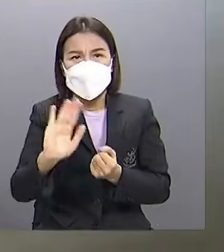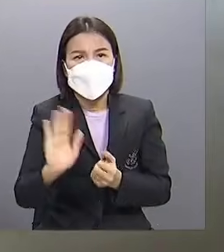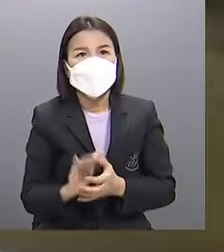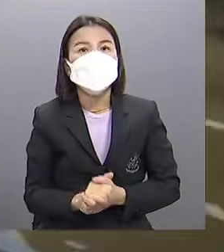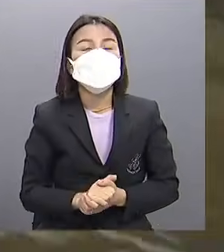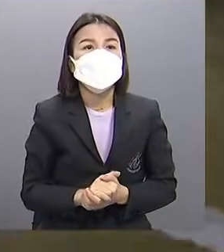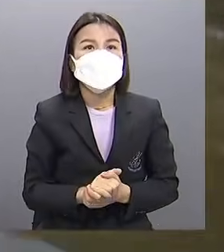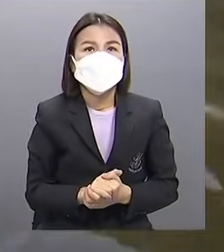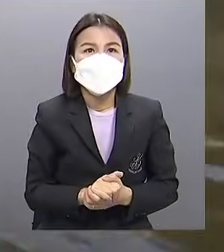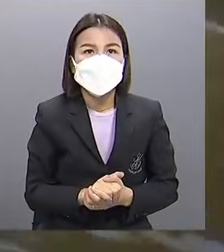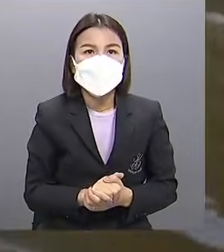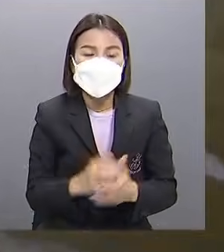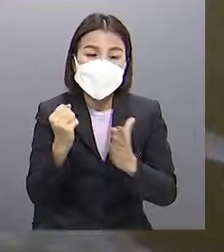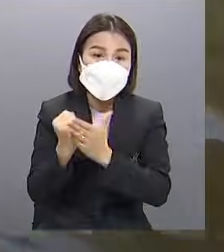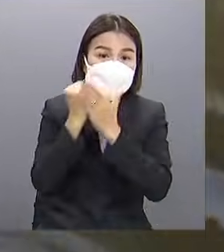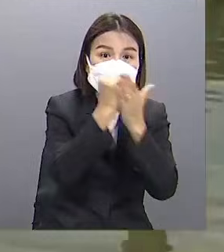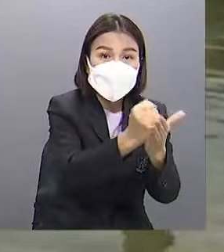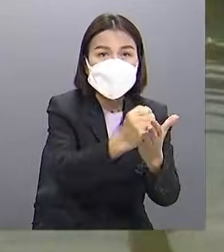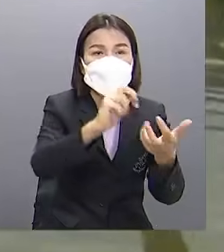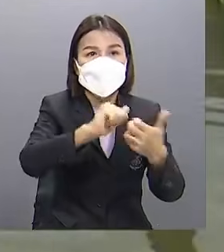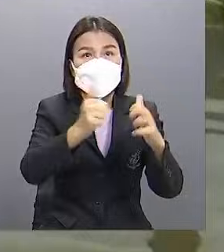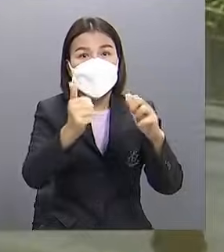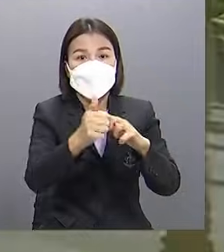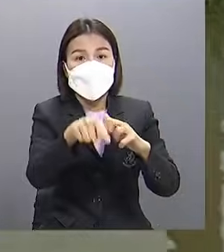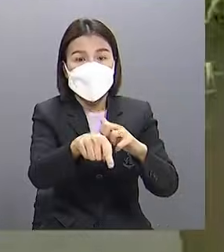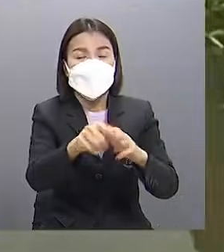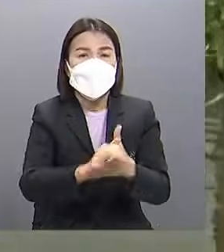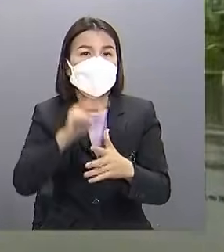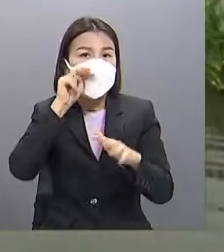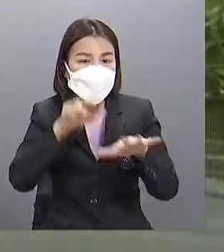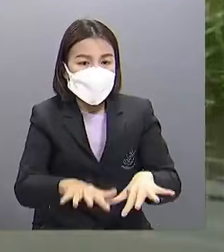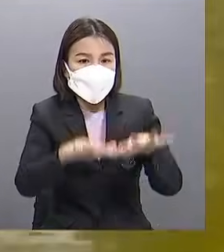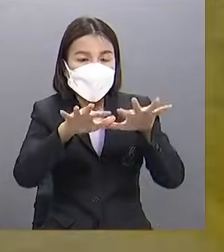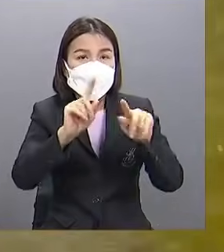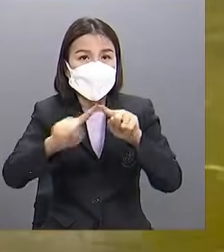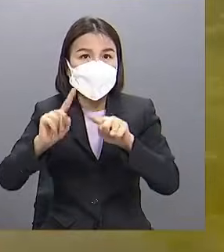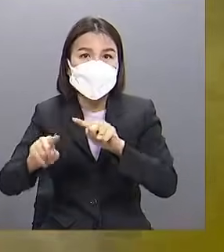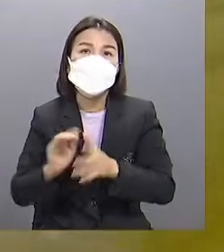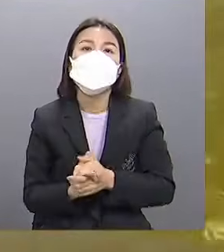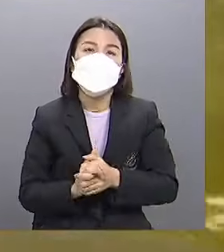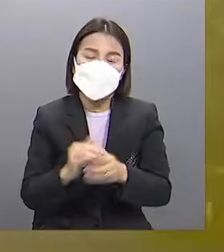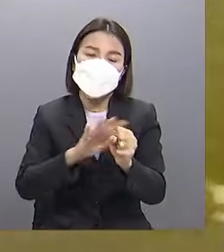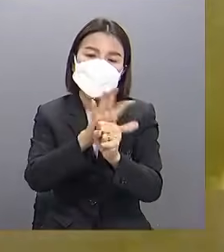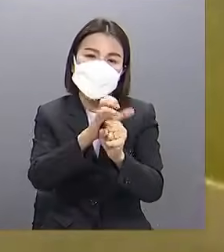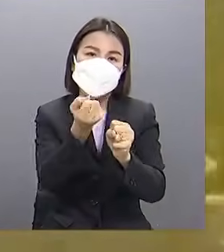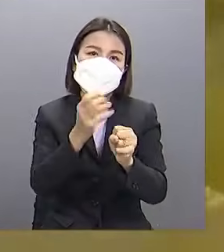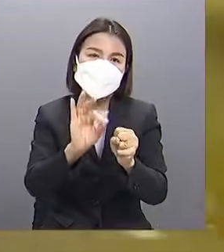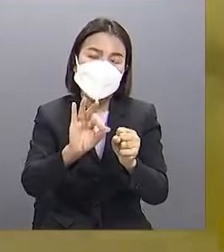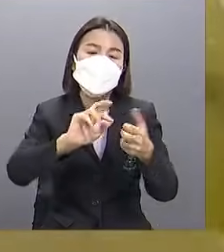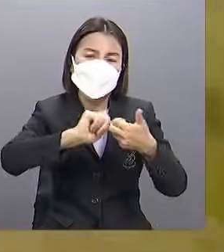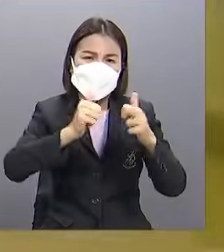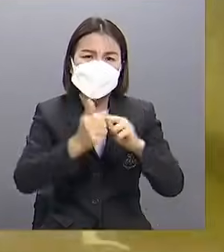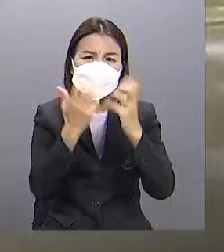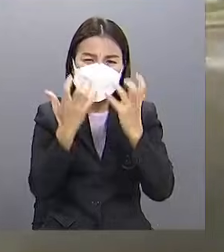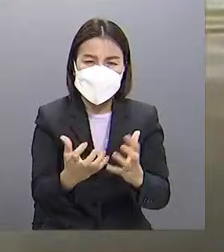การช่วยเหลือผู้ประสบอุทกภัยท่ามกลางสถานการณ์วิกฤตโควิด-19กลายเป็นอุปสรรคในการปฏิบัติภาร